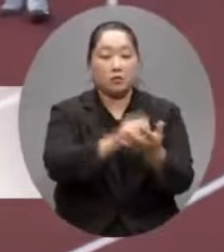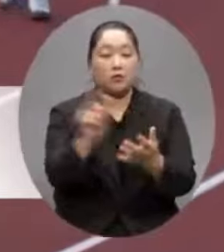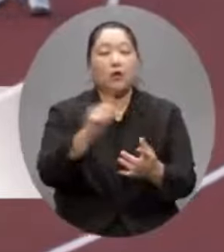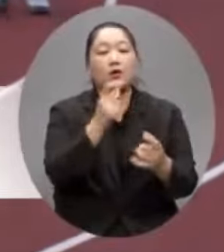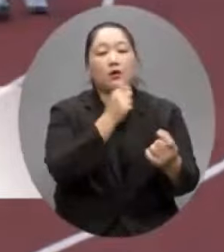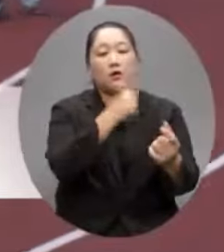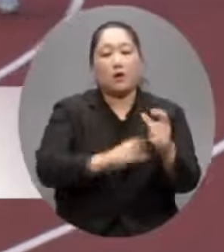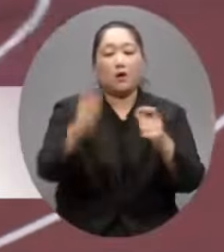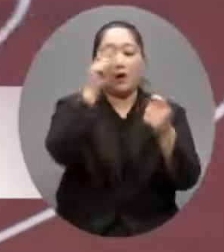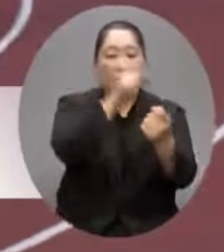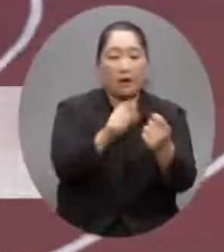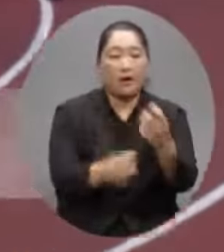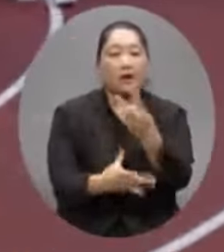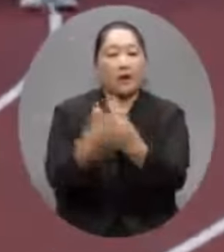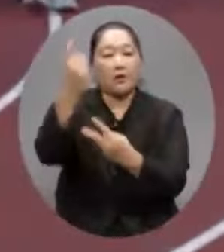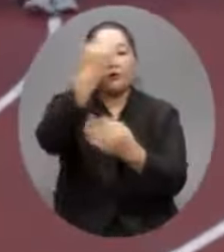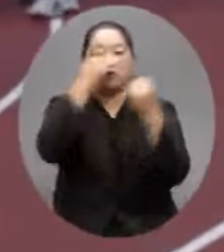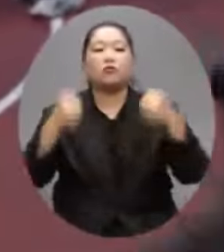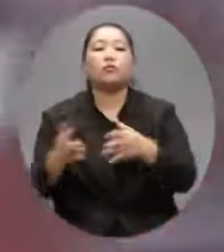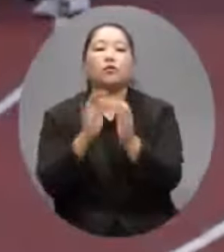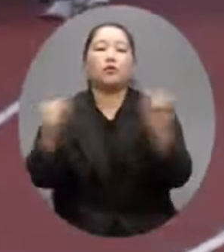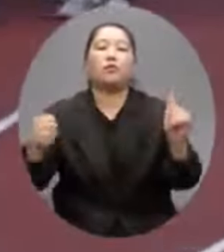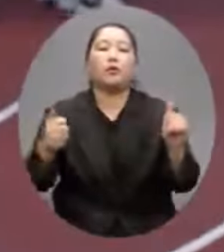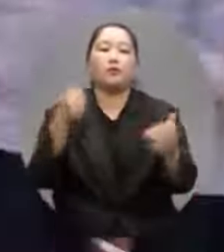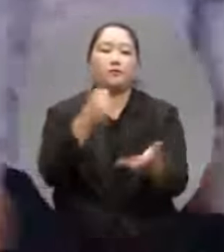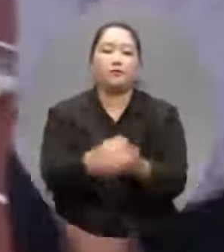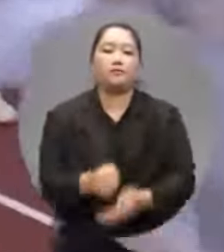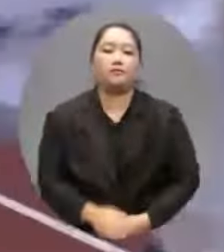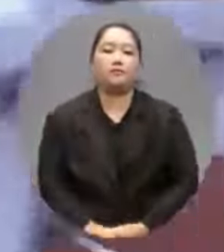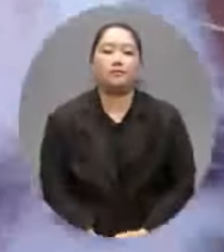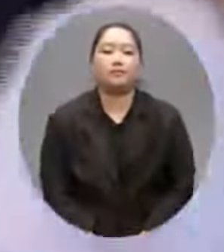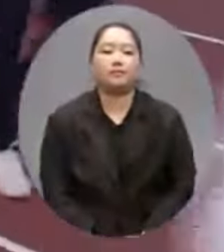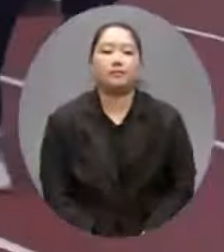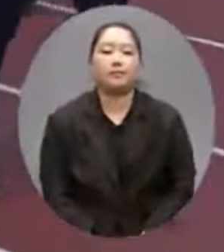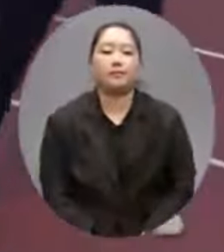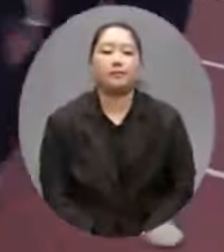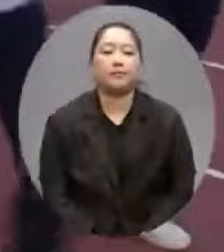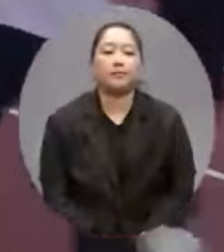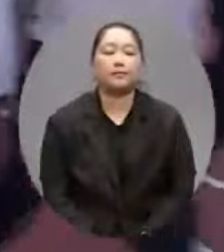충주에서 하나 되는 충북도민으로 확정됐습니다.